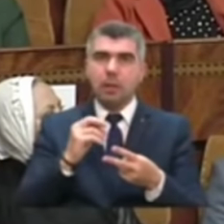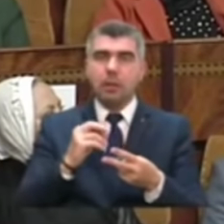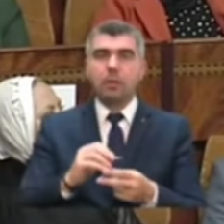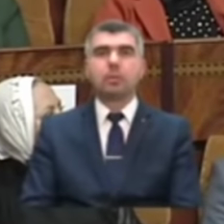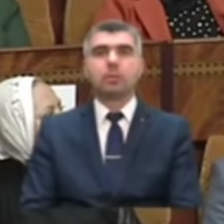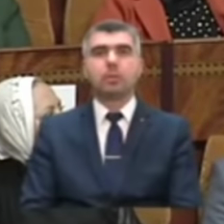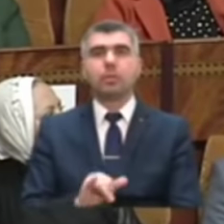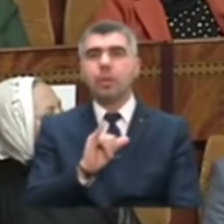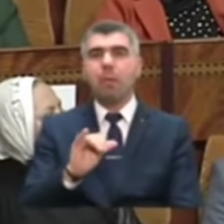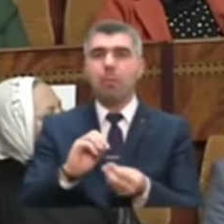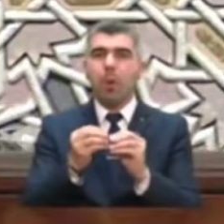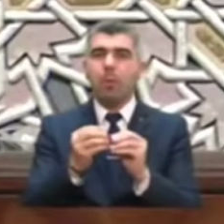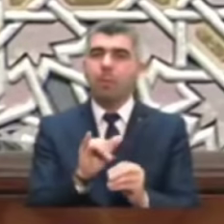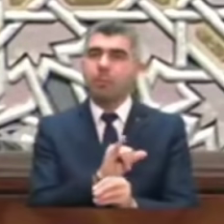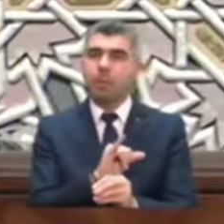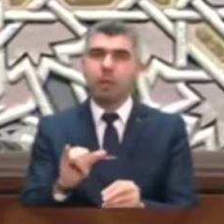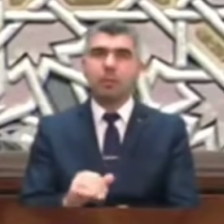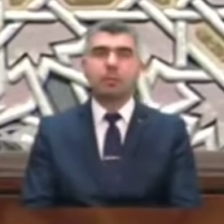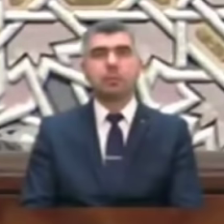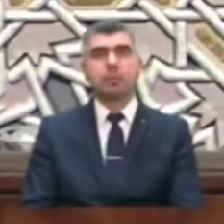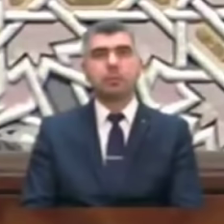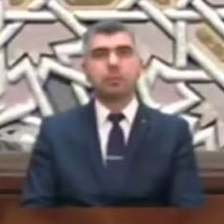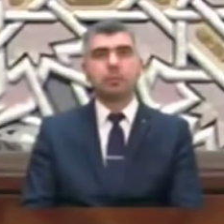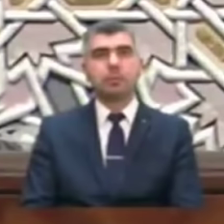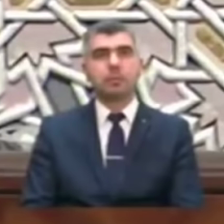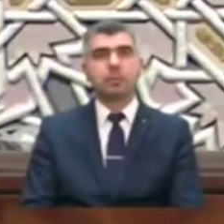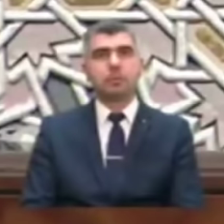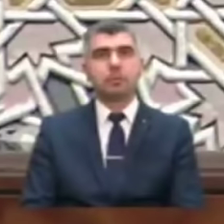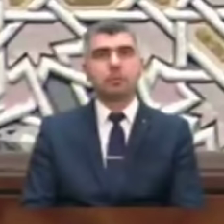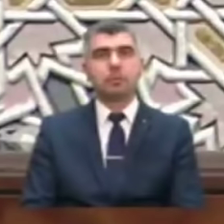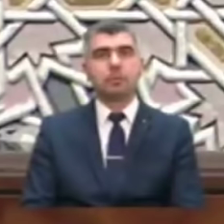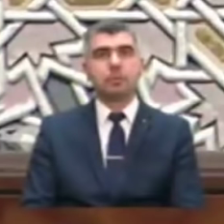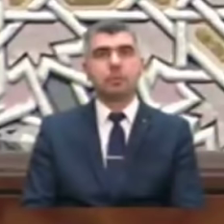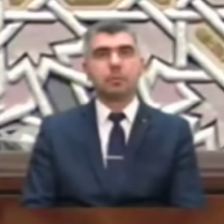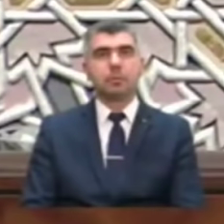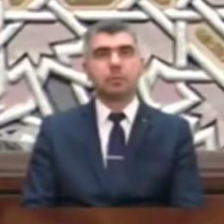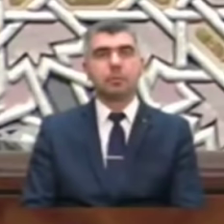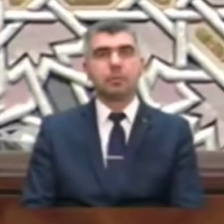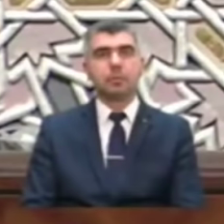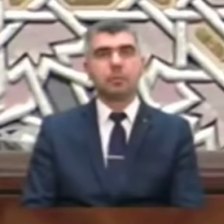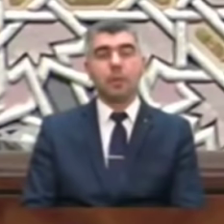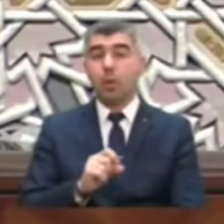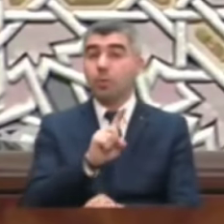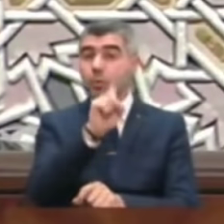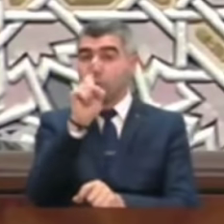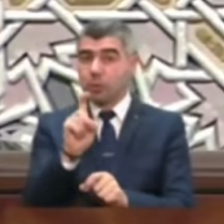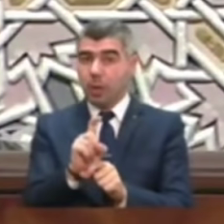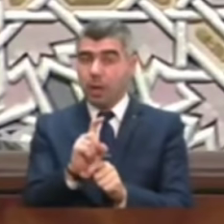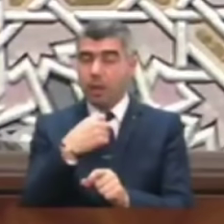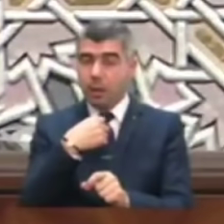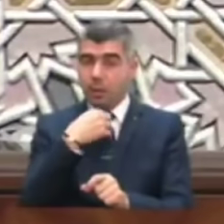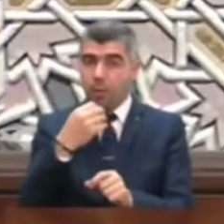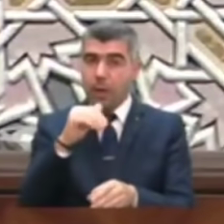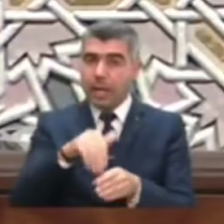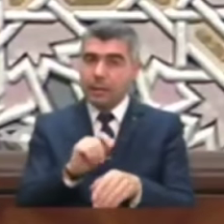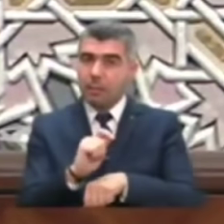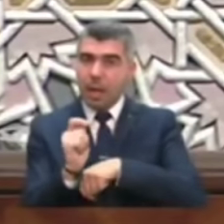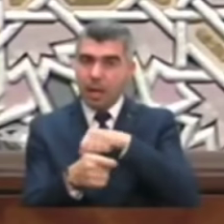يا أخي. مور تعقيب، مور تعقيب. الله يخليكم، أنا رجعت. لا الله يخليكم، أنا عطيت السؤال الفريق الحركي،